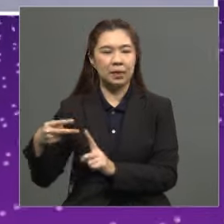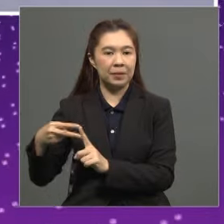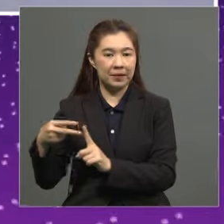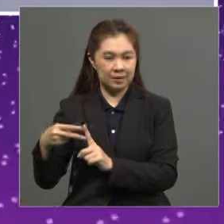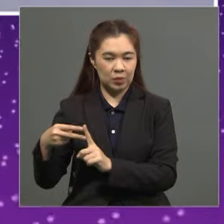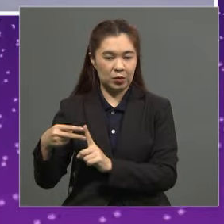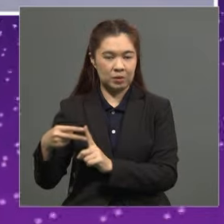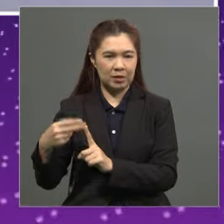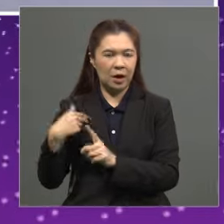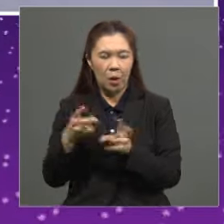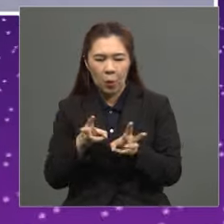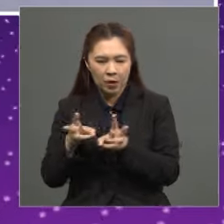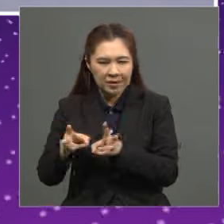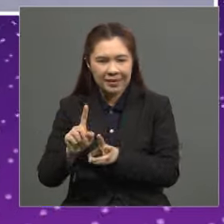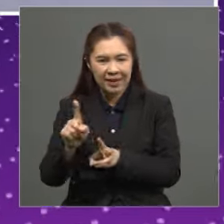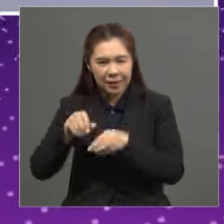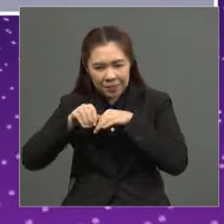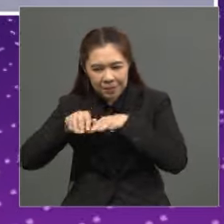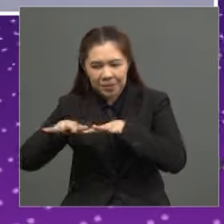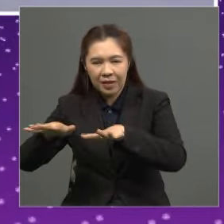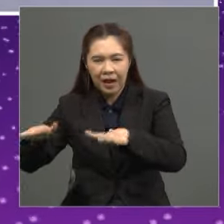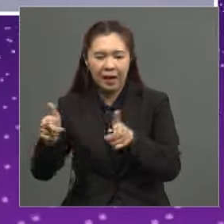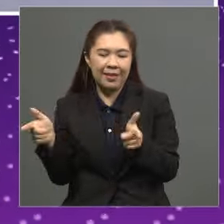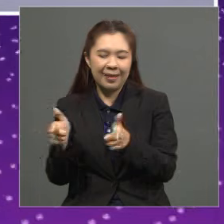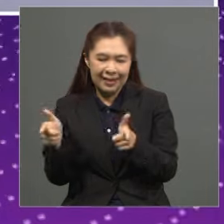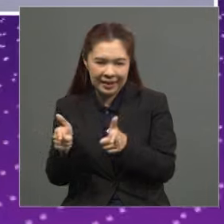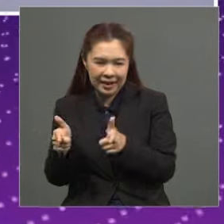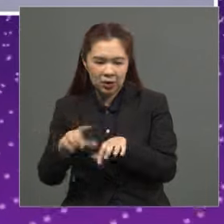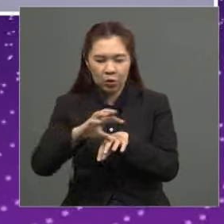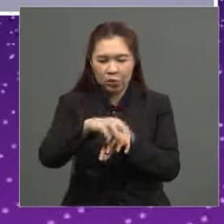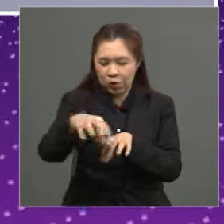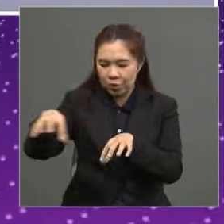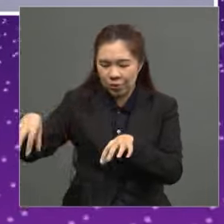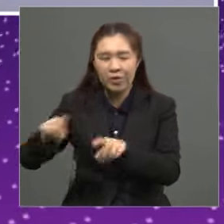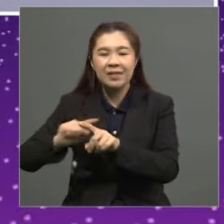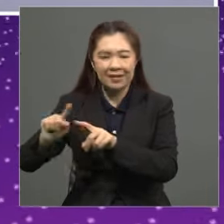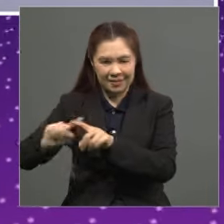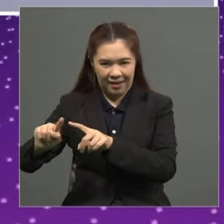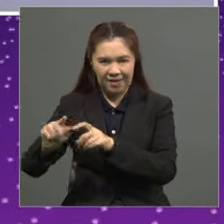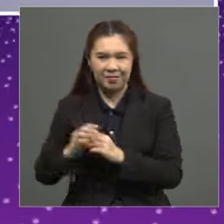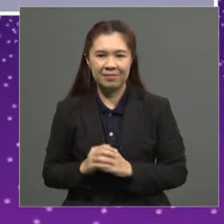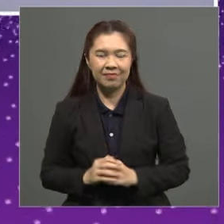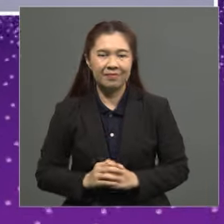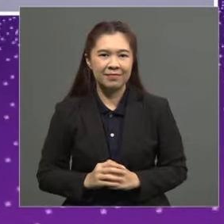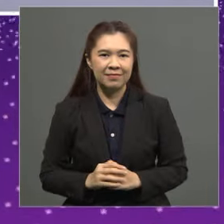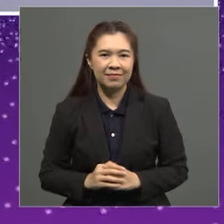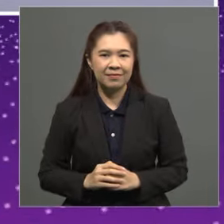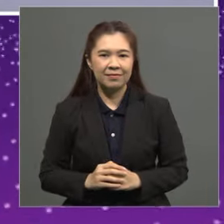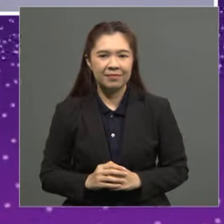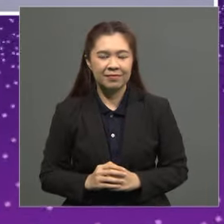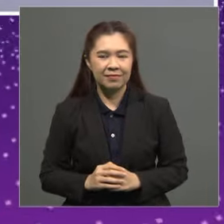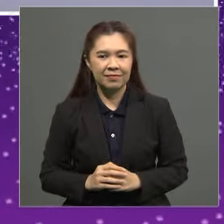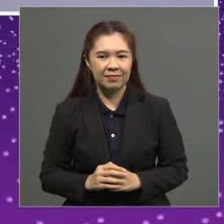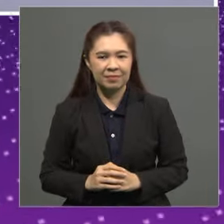เขาใช้วิธีแบบดาวกระจายเป็นเวทีเล็กๆไปตามพื้นที่ต่างๆอ่าไปในหลายพื้นที่ให้มีการครอบคลุมนั่นเองใชก็เพื่อที่